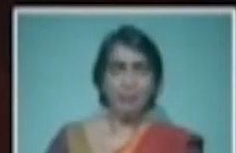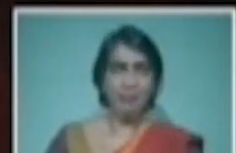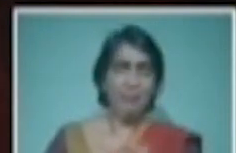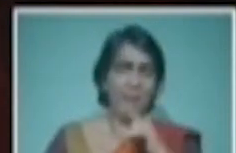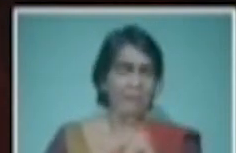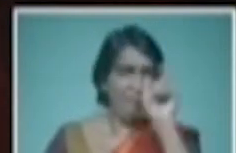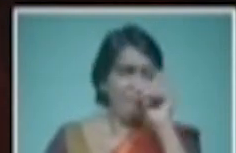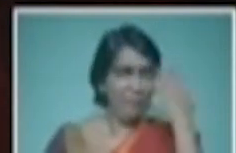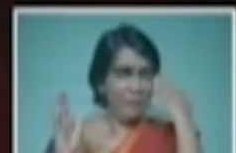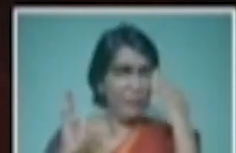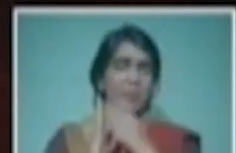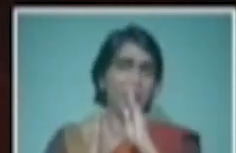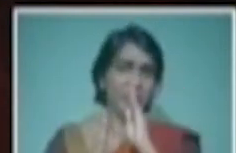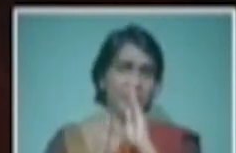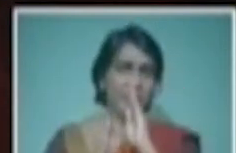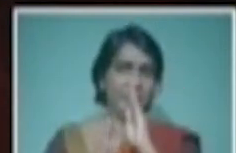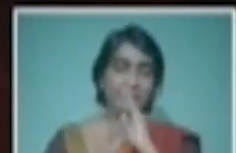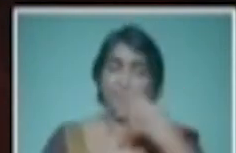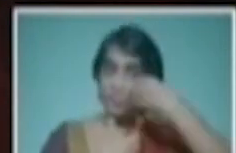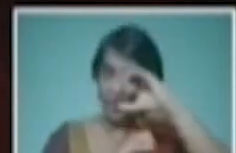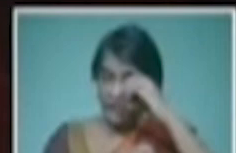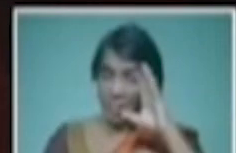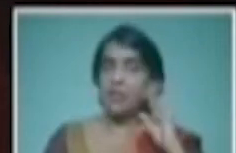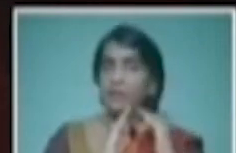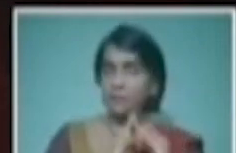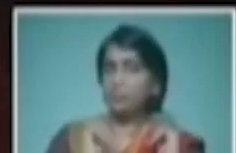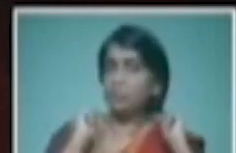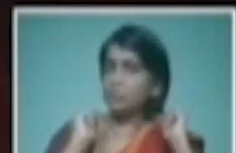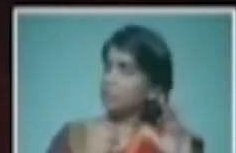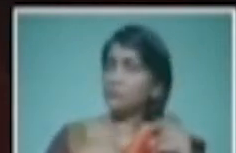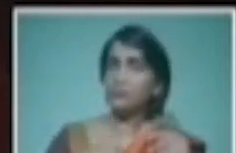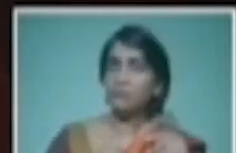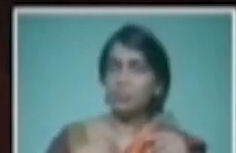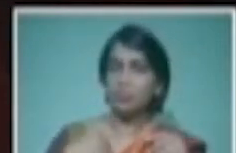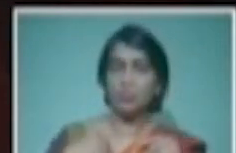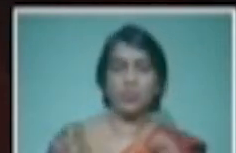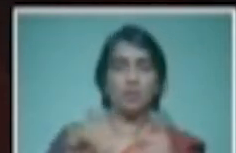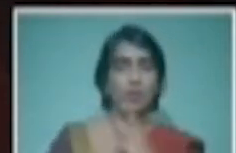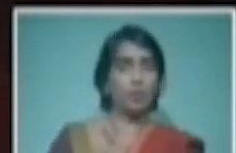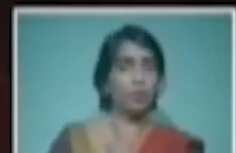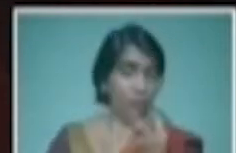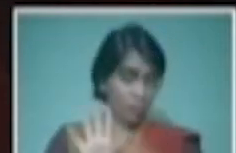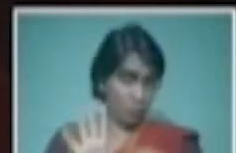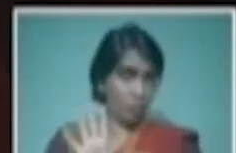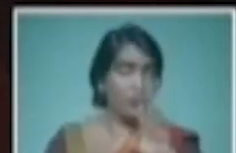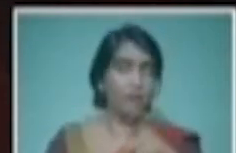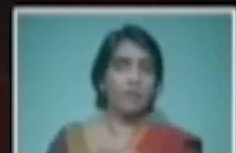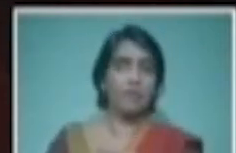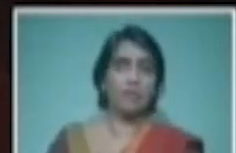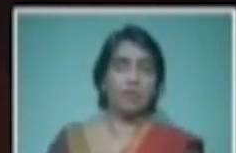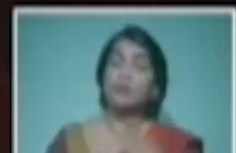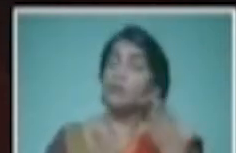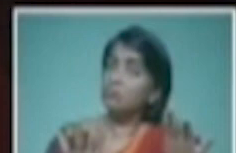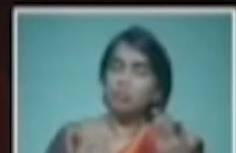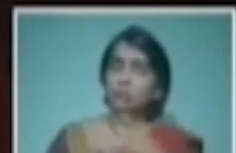මෙම විෂයට අදාළව විද්‍යාපීඨ මගින් ප්‍රමාණවත් පරිදි ගුරුවරු පුහුණු කිරීමක් සිදුනවන්නේද?